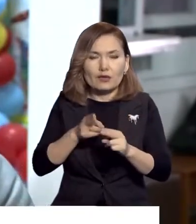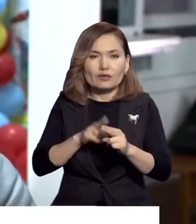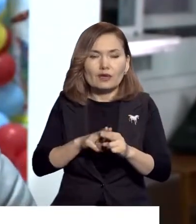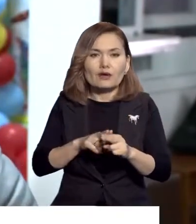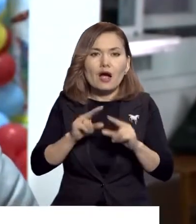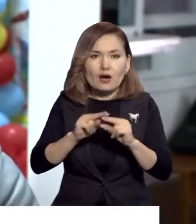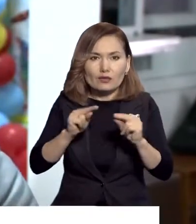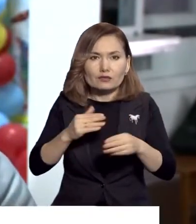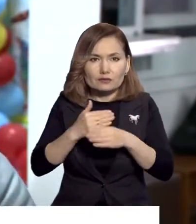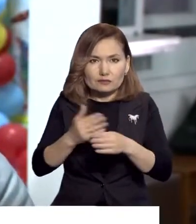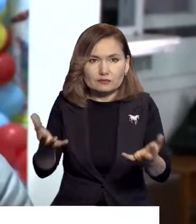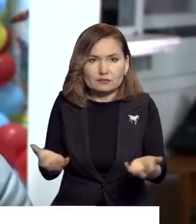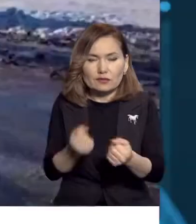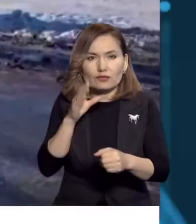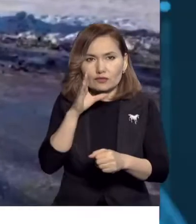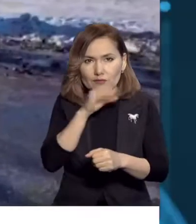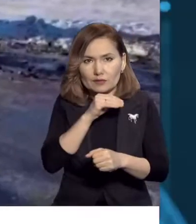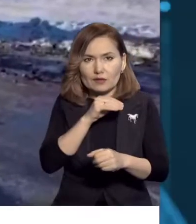түсіріліп үлгерген.